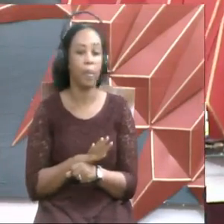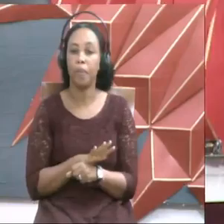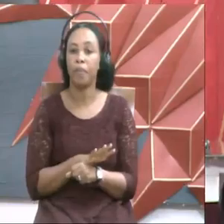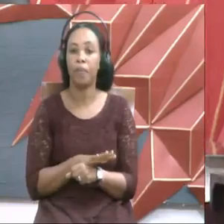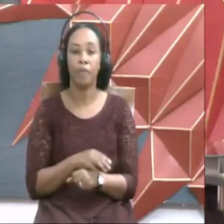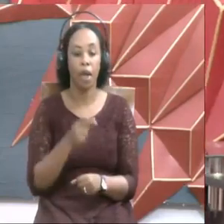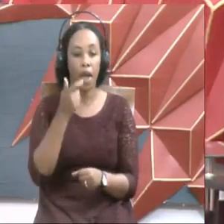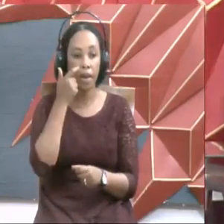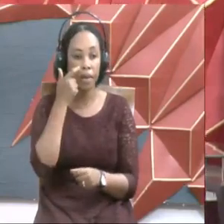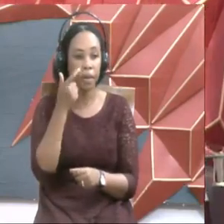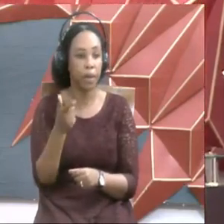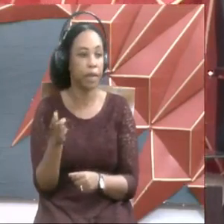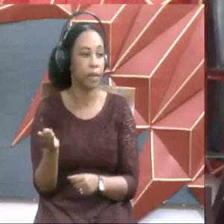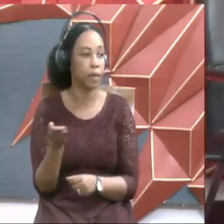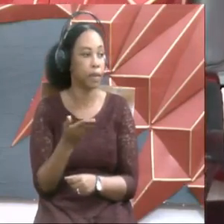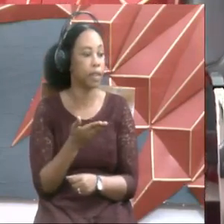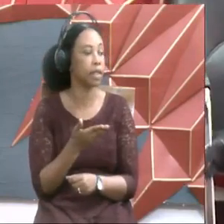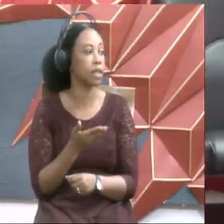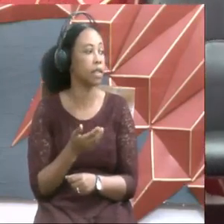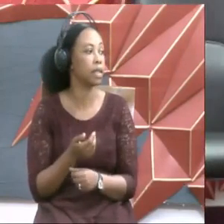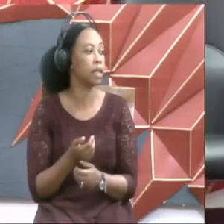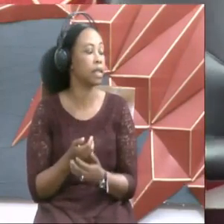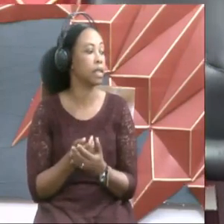vous avez vu cela.